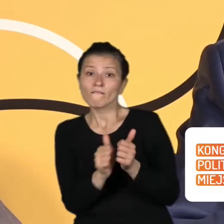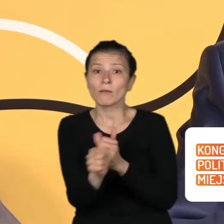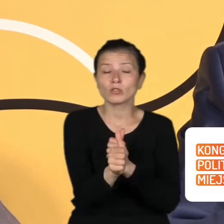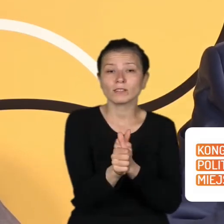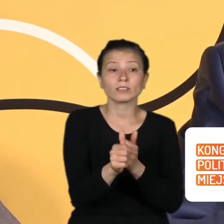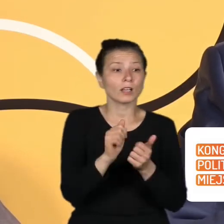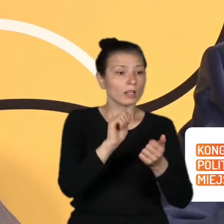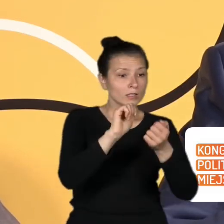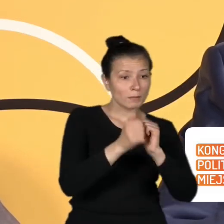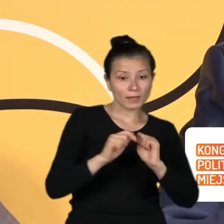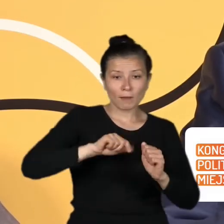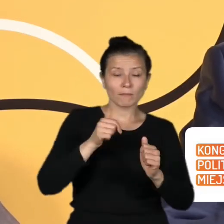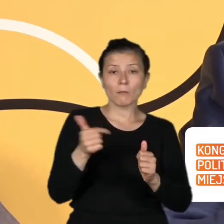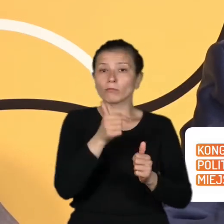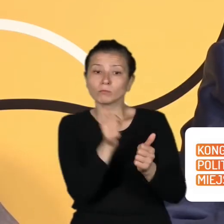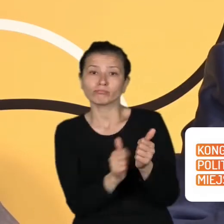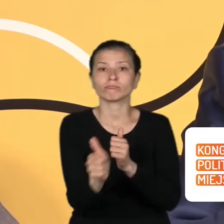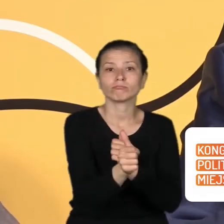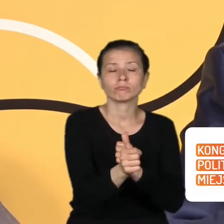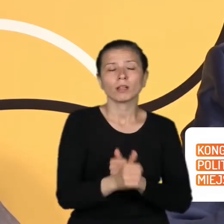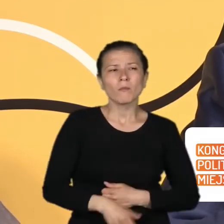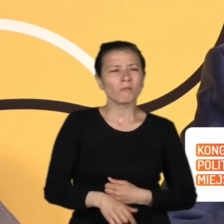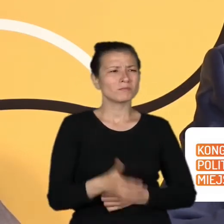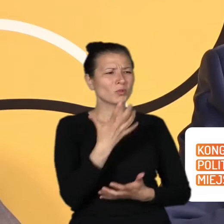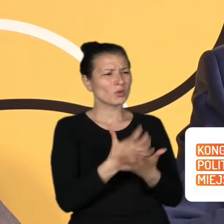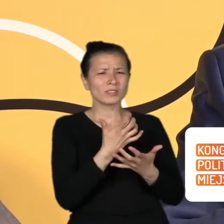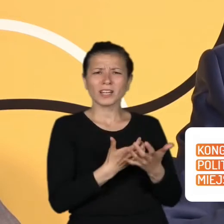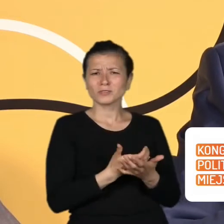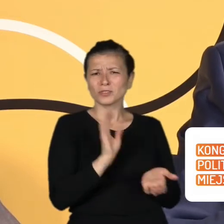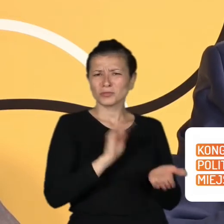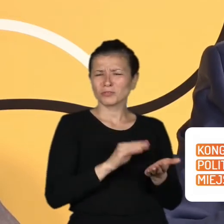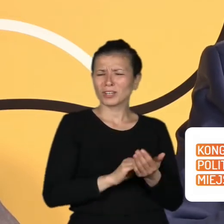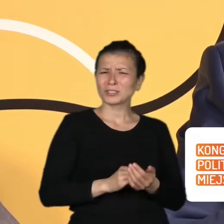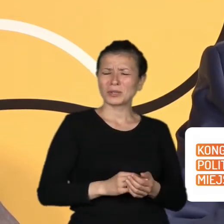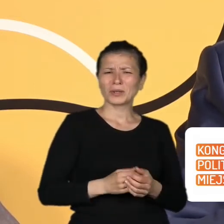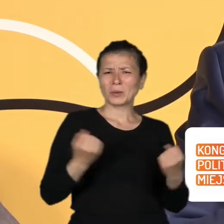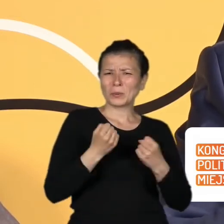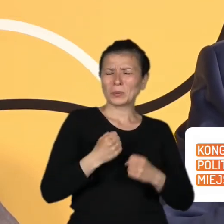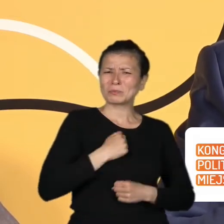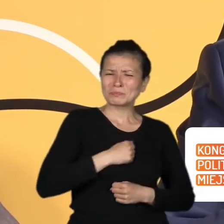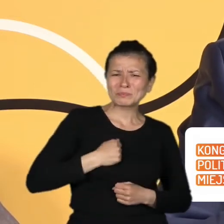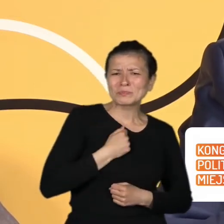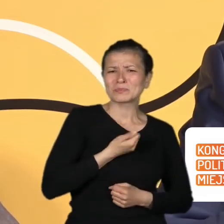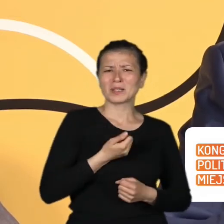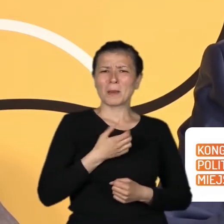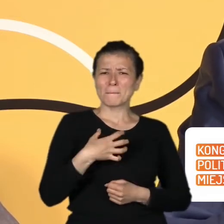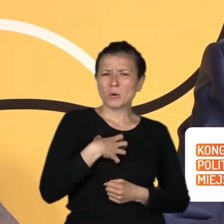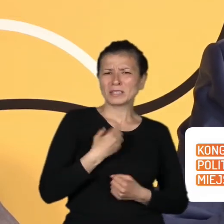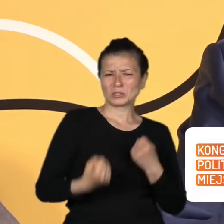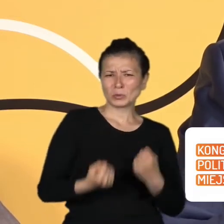bowiem korzystając z doświadczeń bolesnych bardzo tego transformacji lat